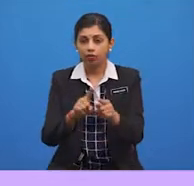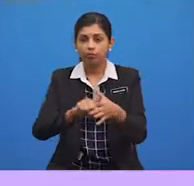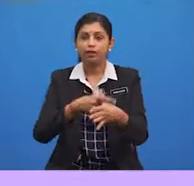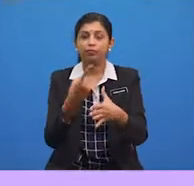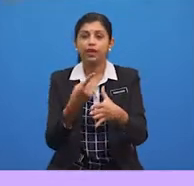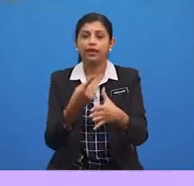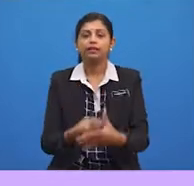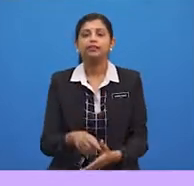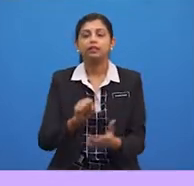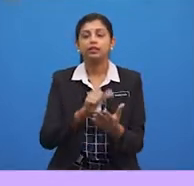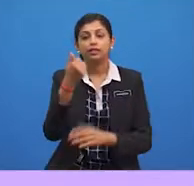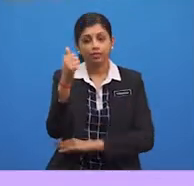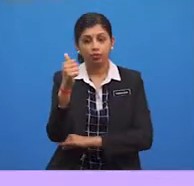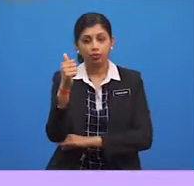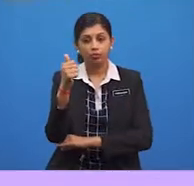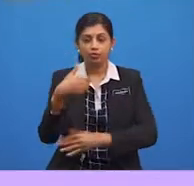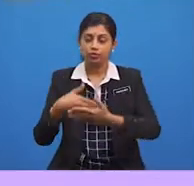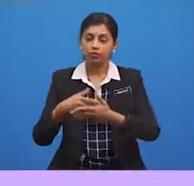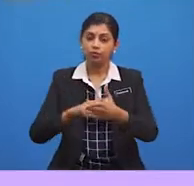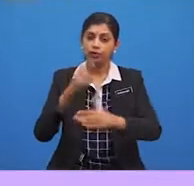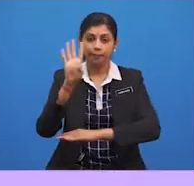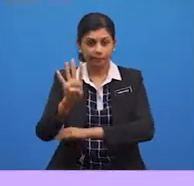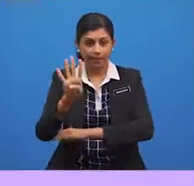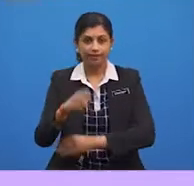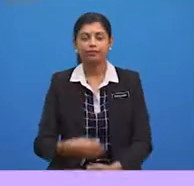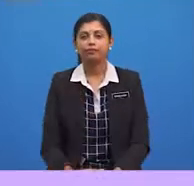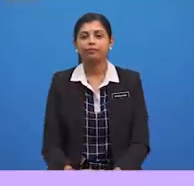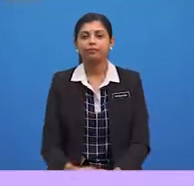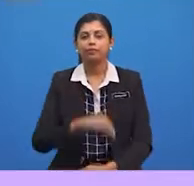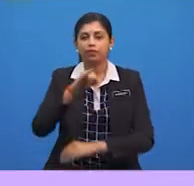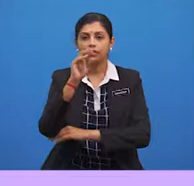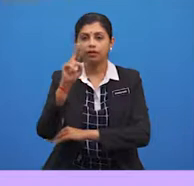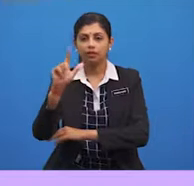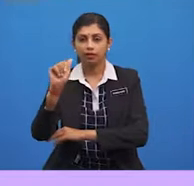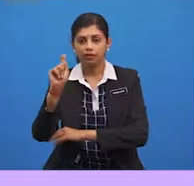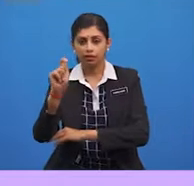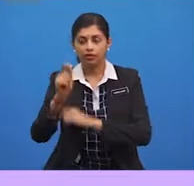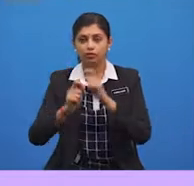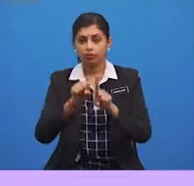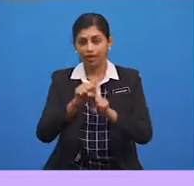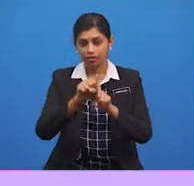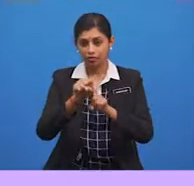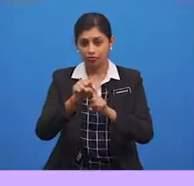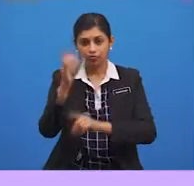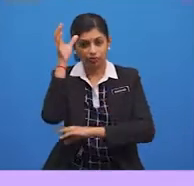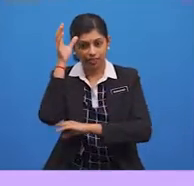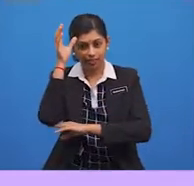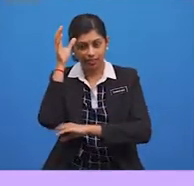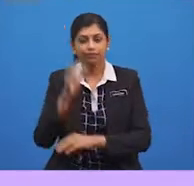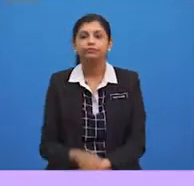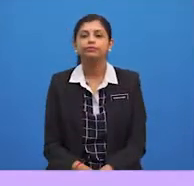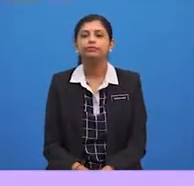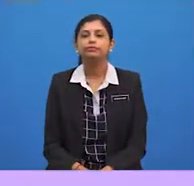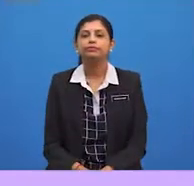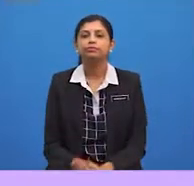bulan Oktober hingga April. Julat suhu tahunan iklim jenis China ini